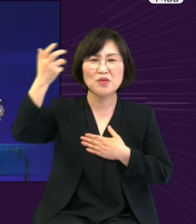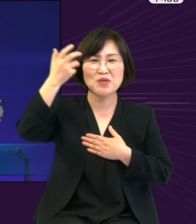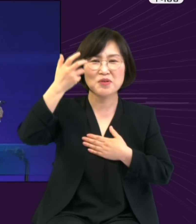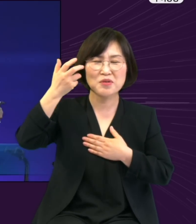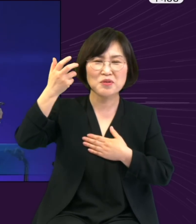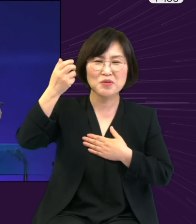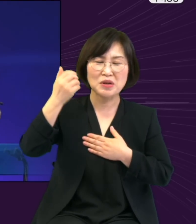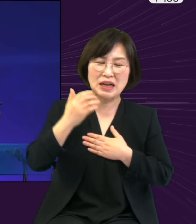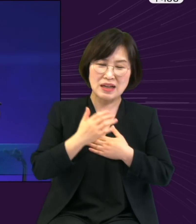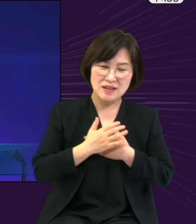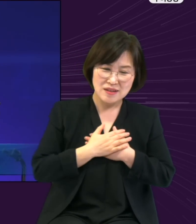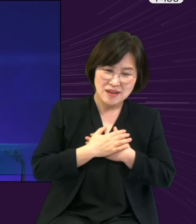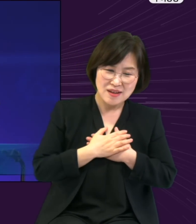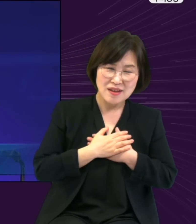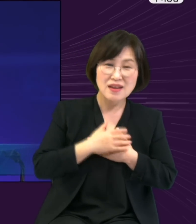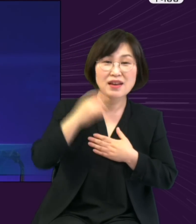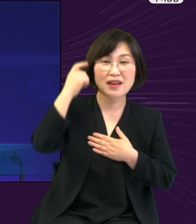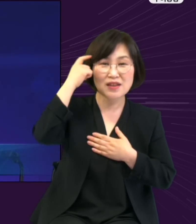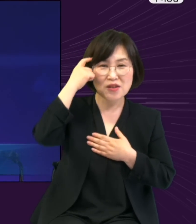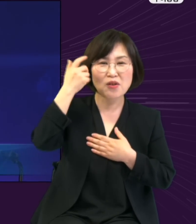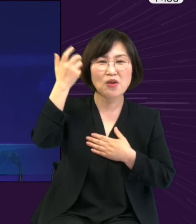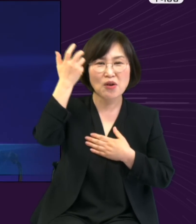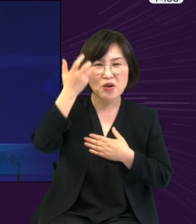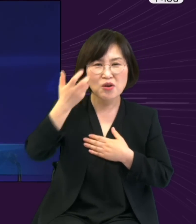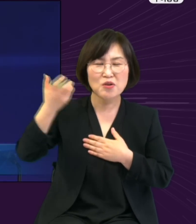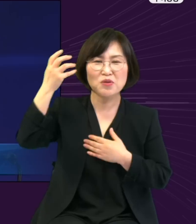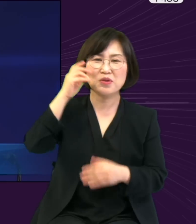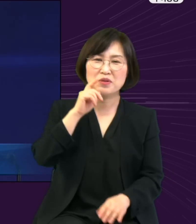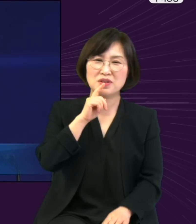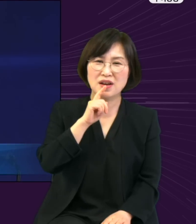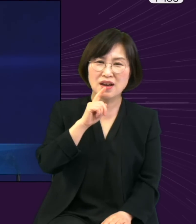내 영혼아